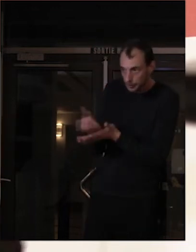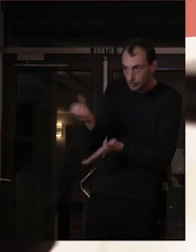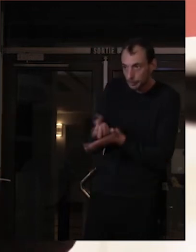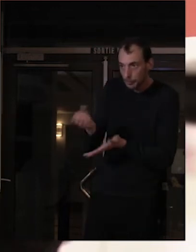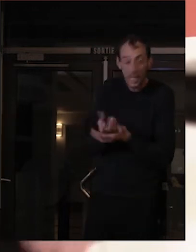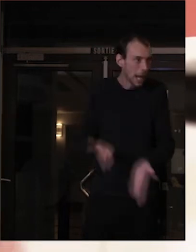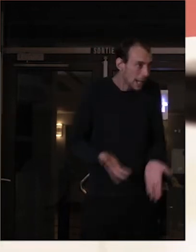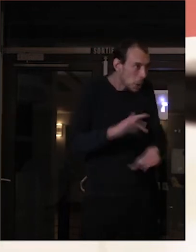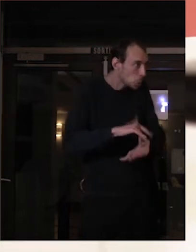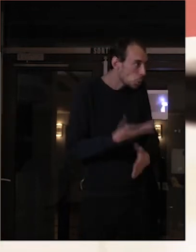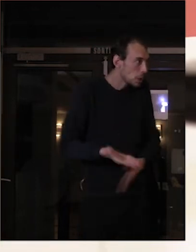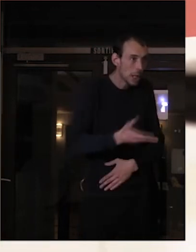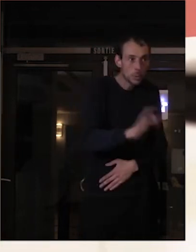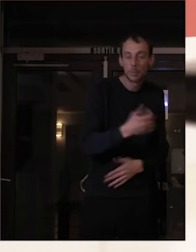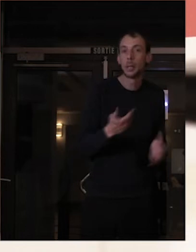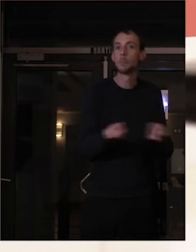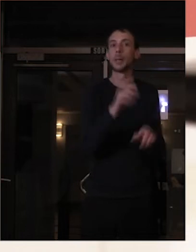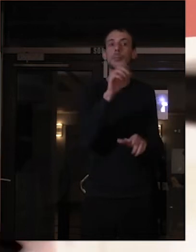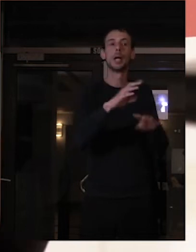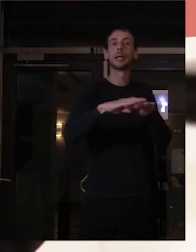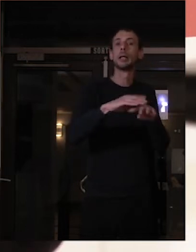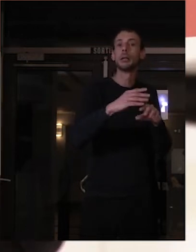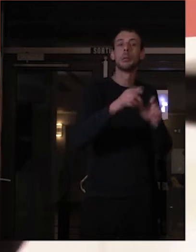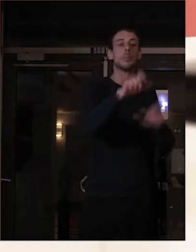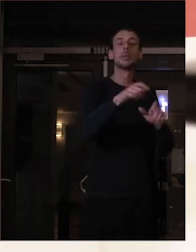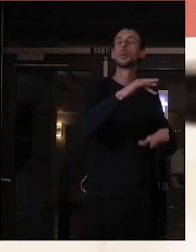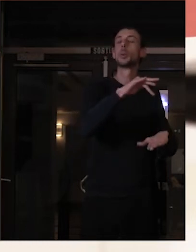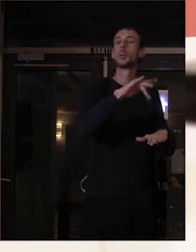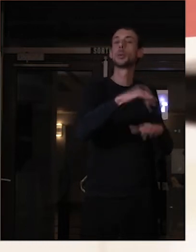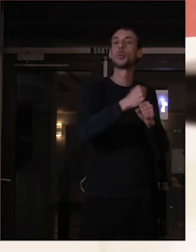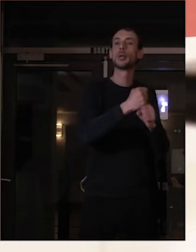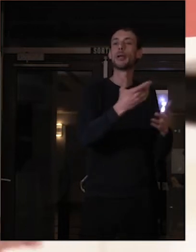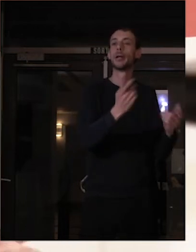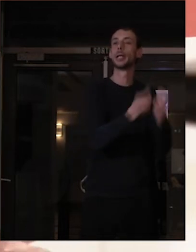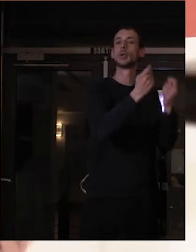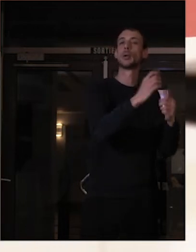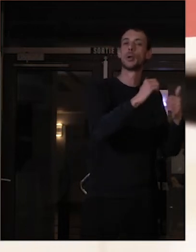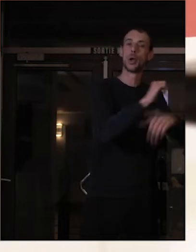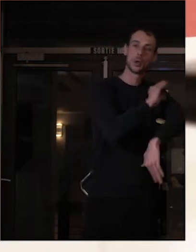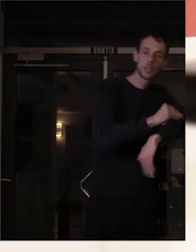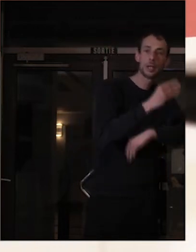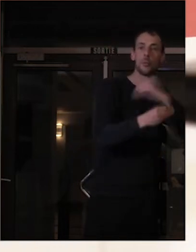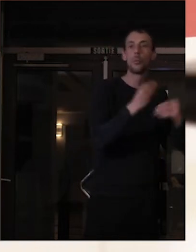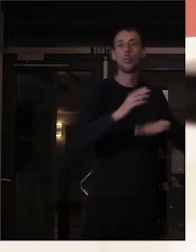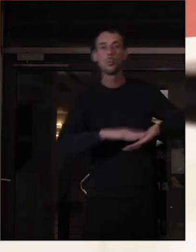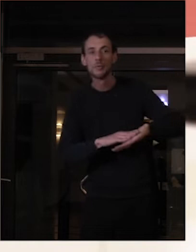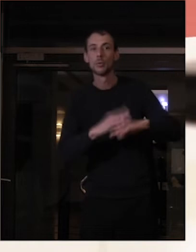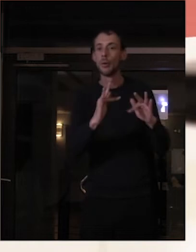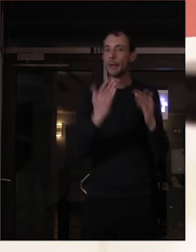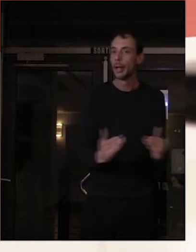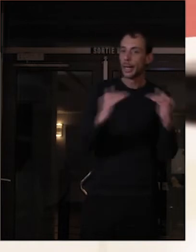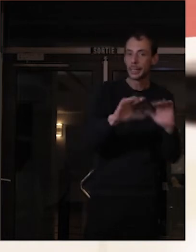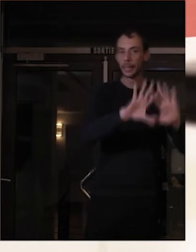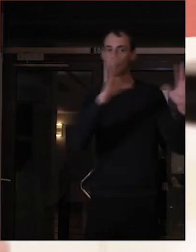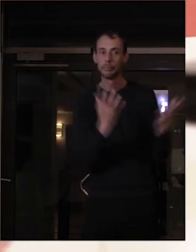qui travaillent en tant qu'éducateurs sportifs ou sur la prévention et le rapport à l'égalité qui, bien